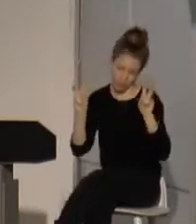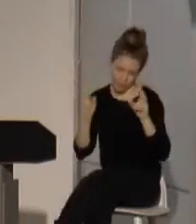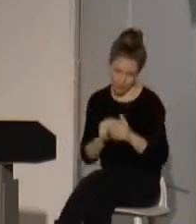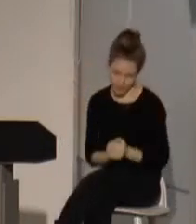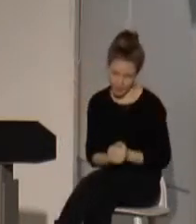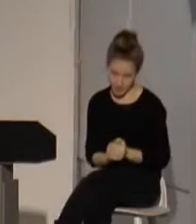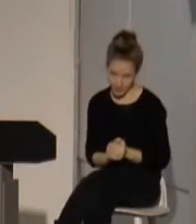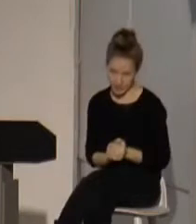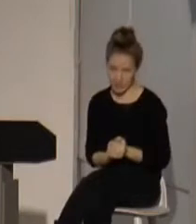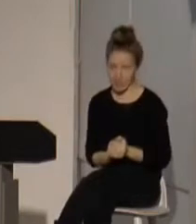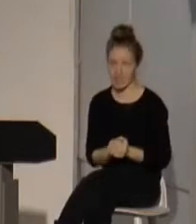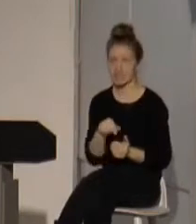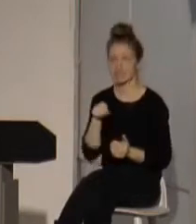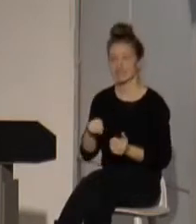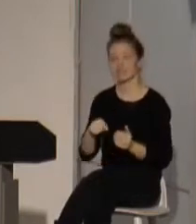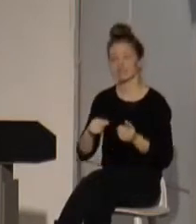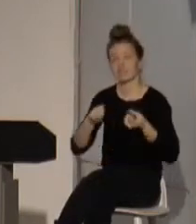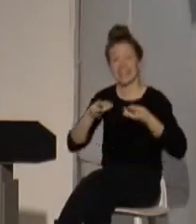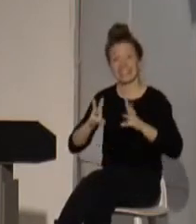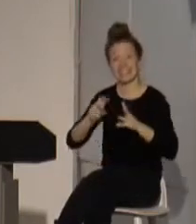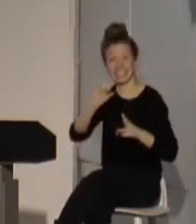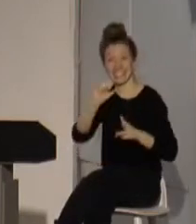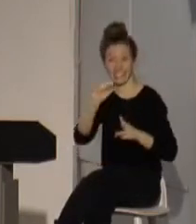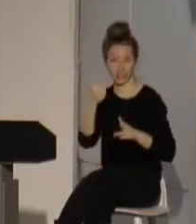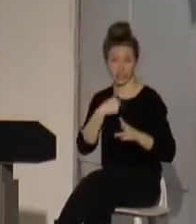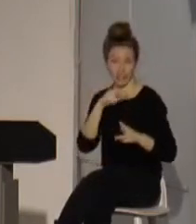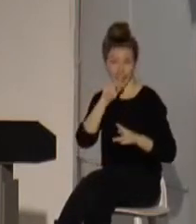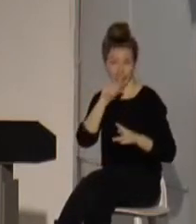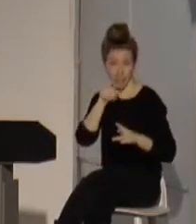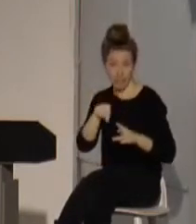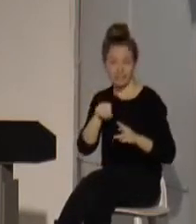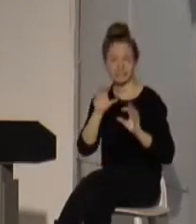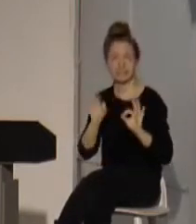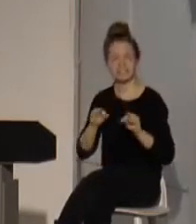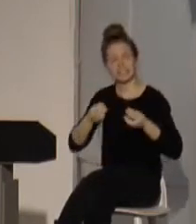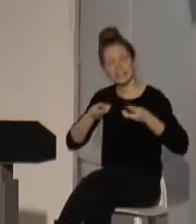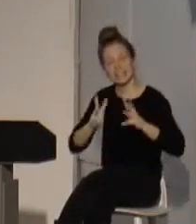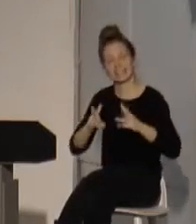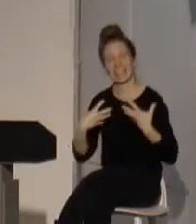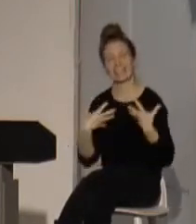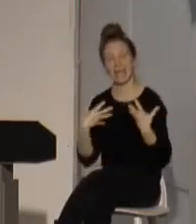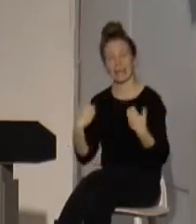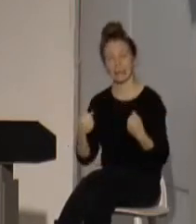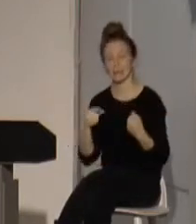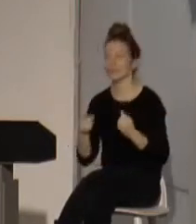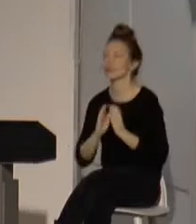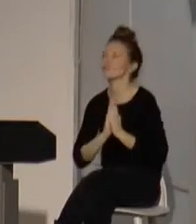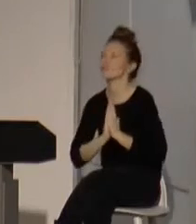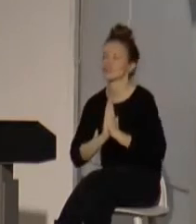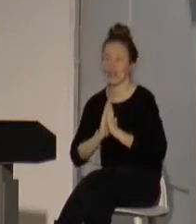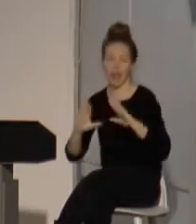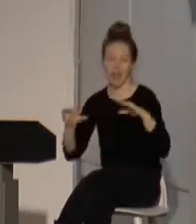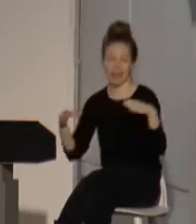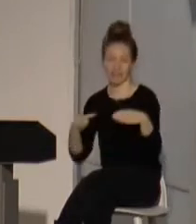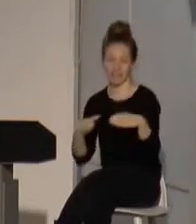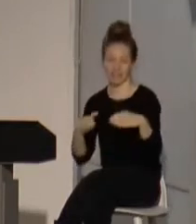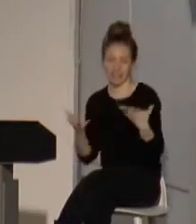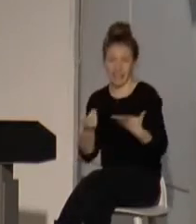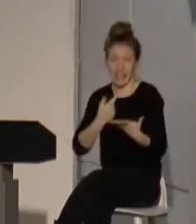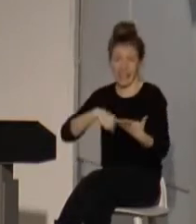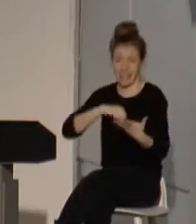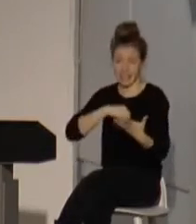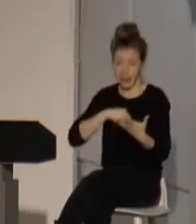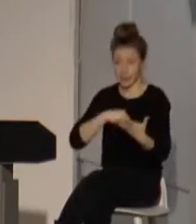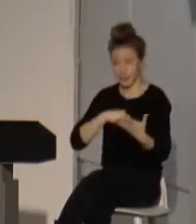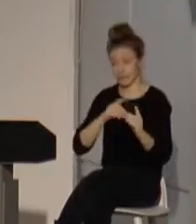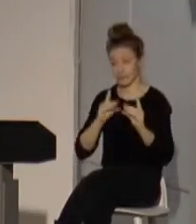אז הטקטיקה הראשונה שאני מדבר עליה היא בעצם הריפוי, שזה המשאלה החברתית, שאיך אנחנו